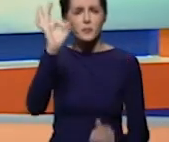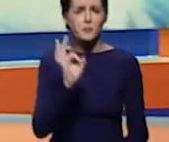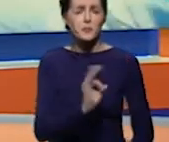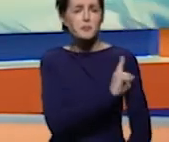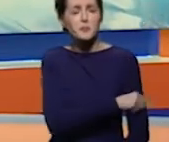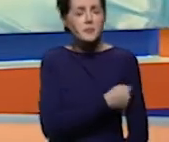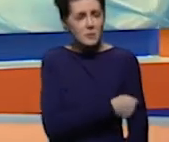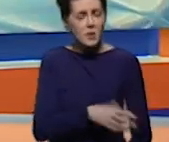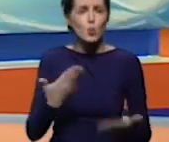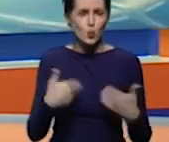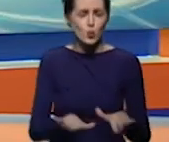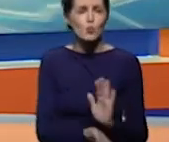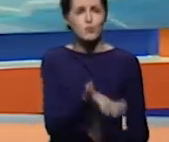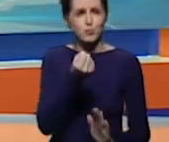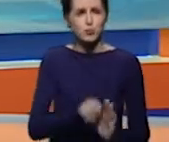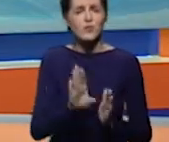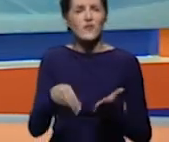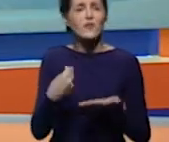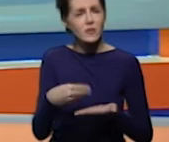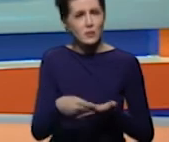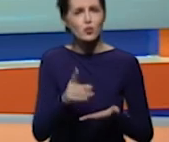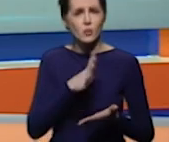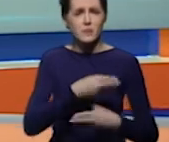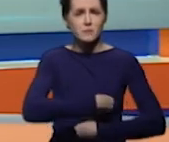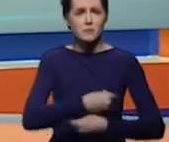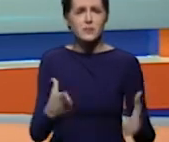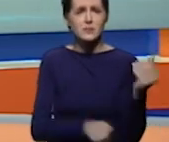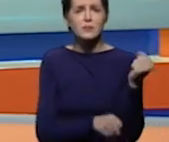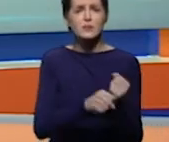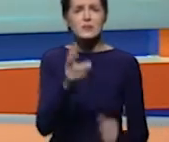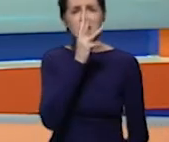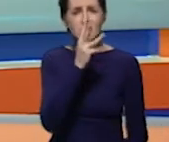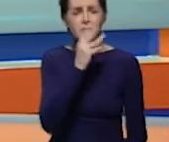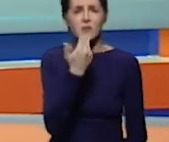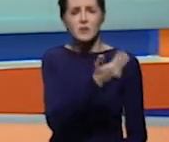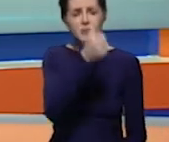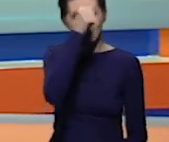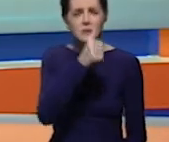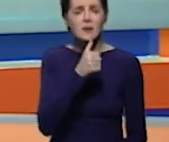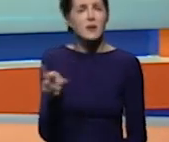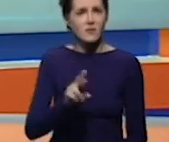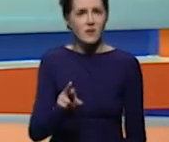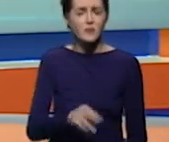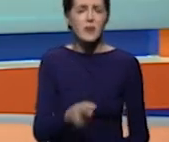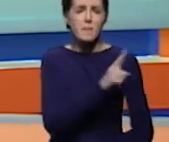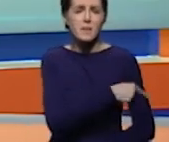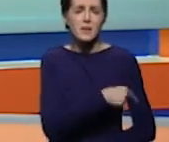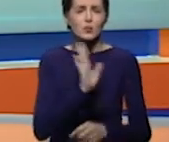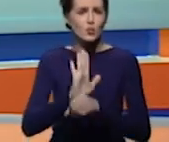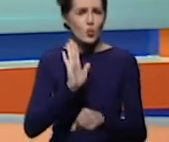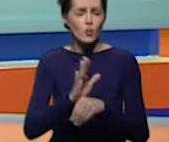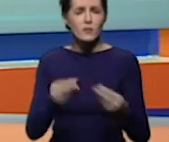поліклінік вже отримали кошти, щоб сплатити працівникам зарплату за січень. Медустанови, які